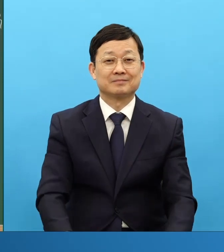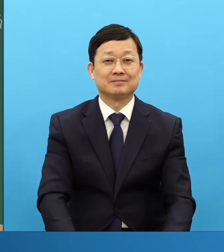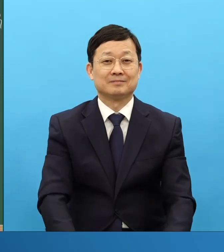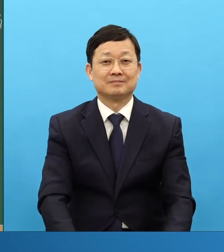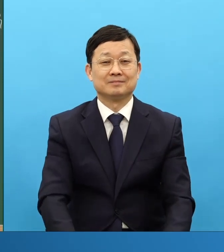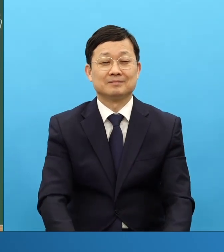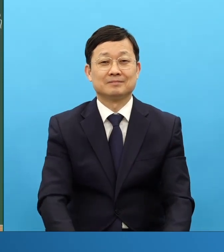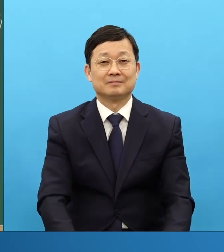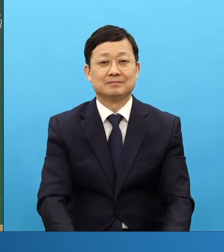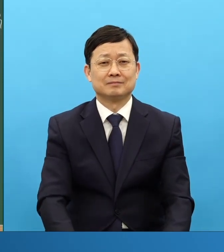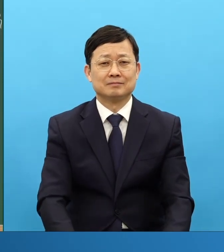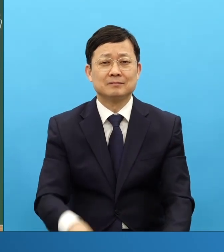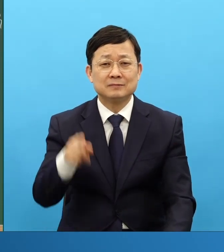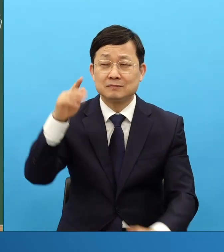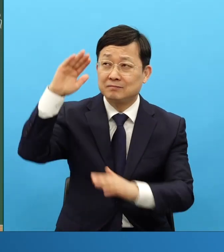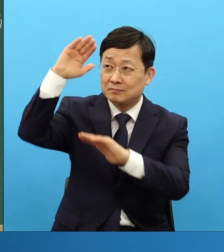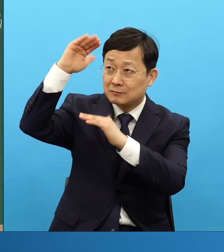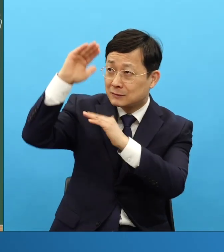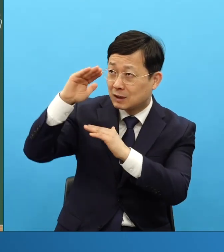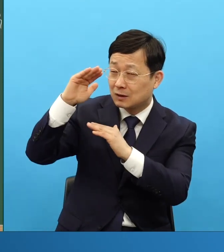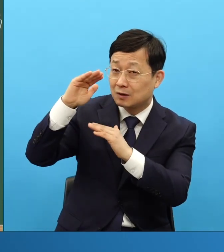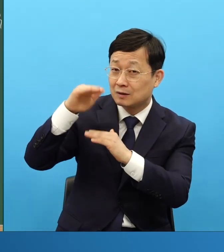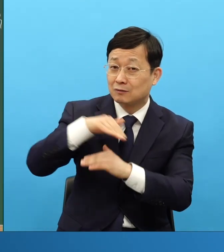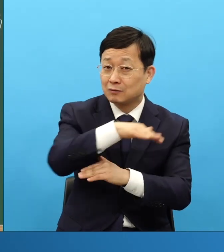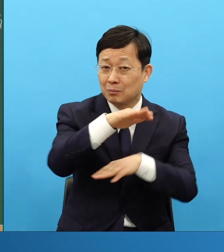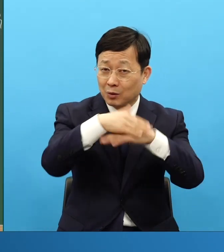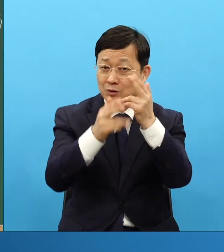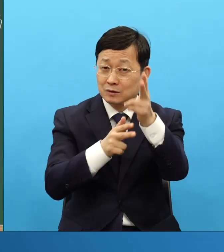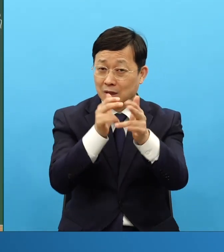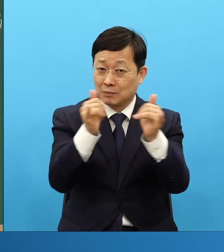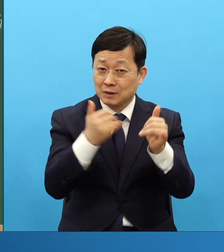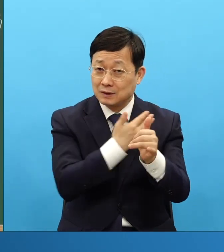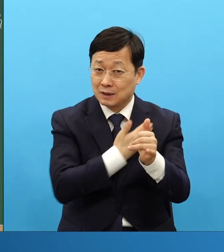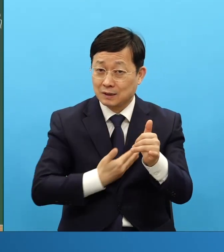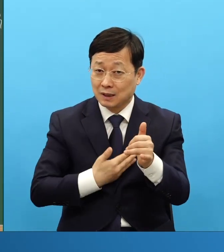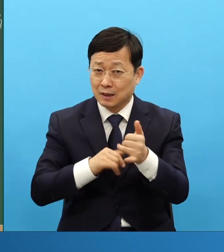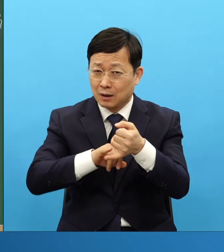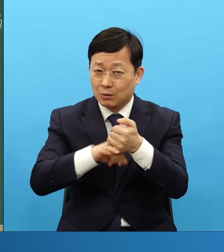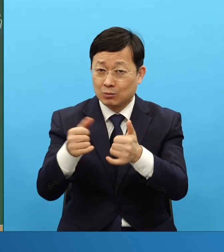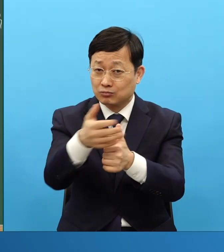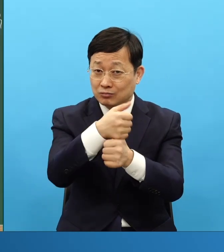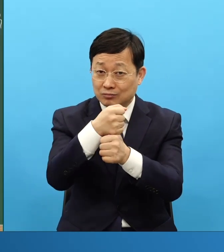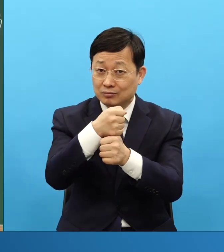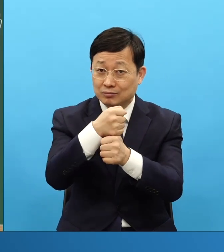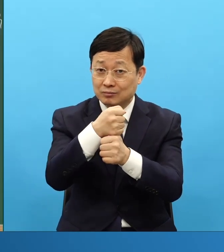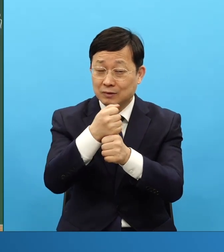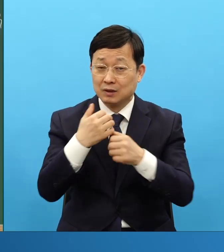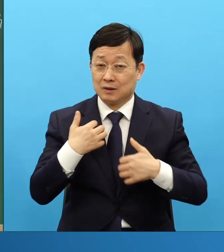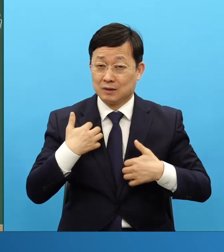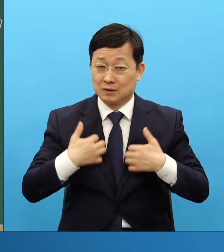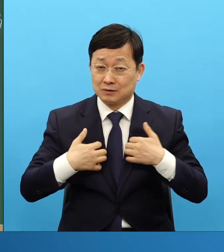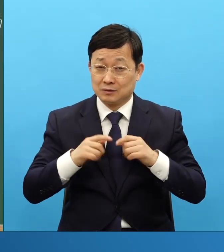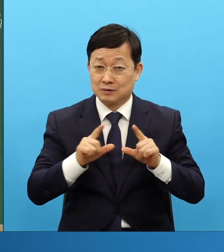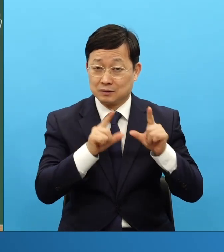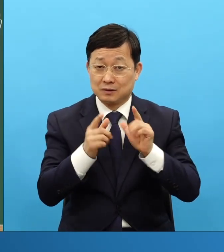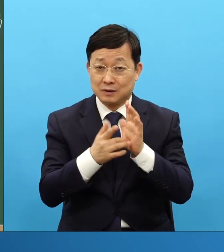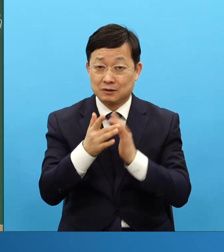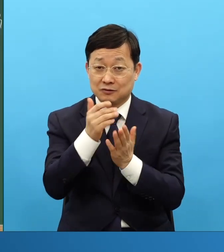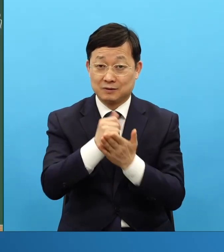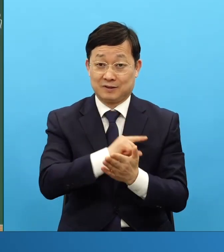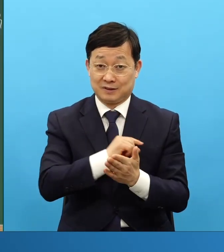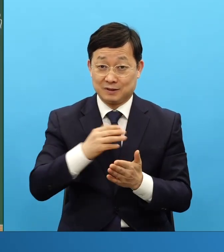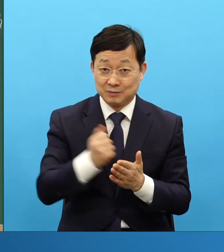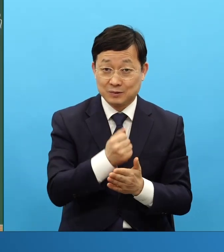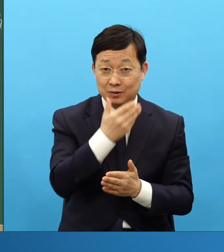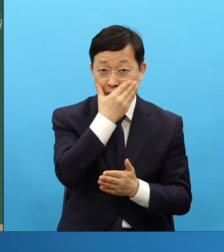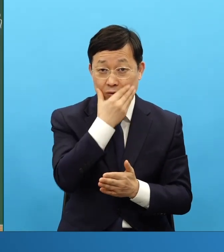was a problem. 이 응답을 우리 모든 산업인들이 붙잡고 누리시기를 예수 그리스도 이름으로